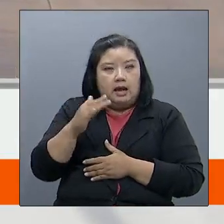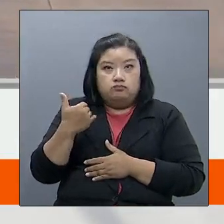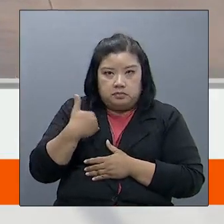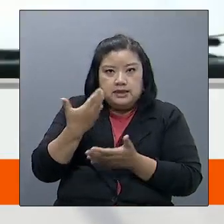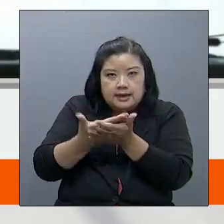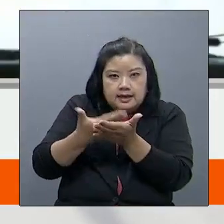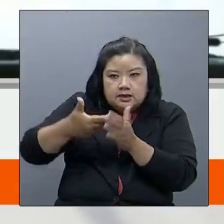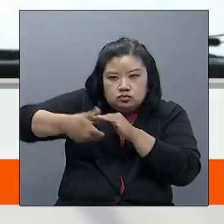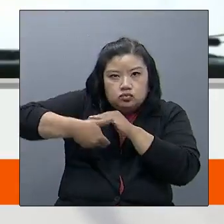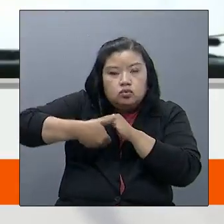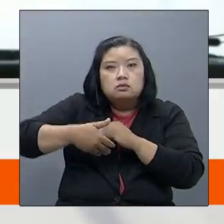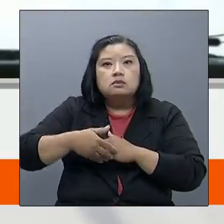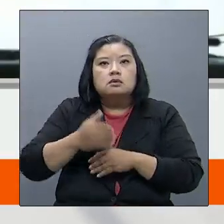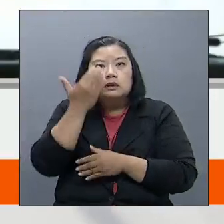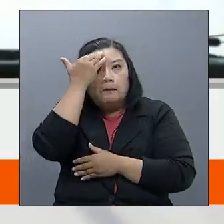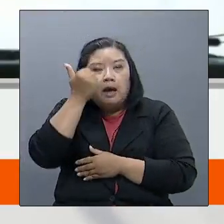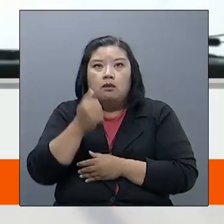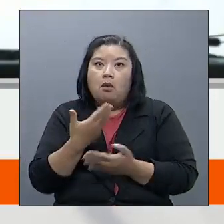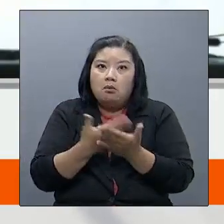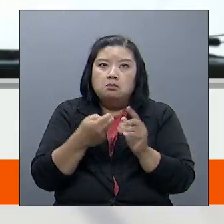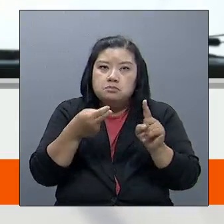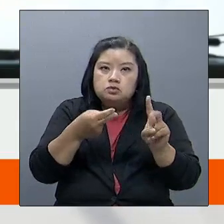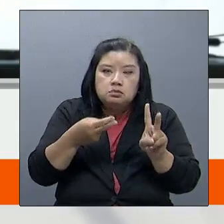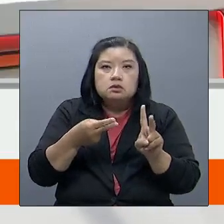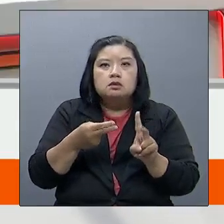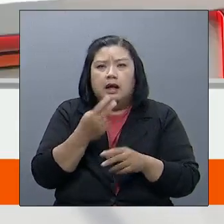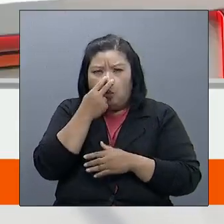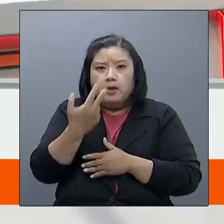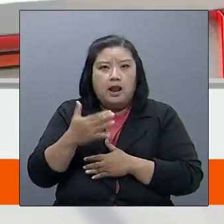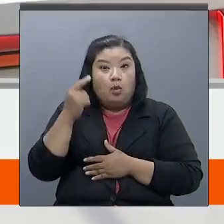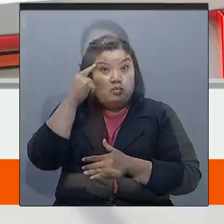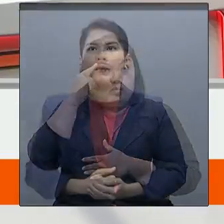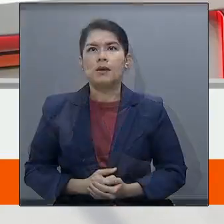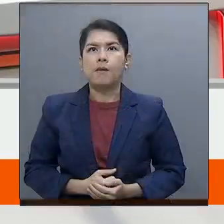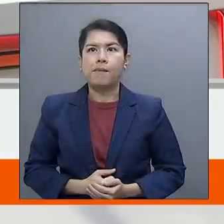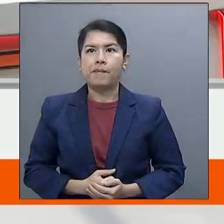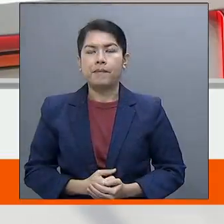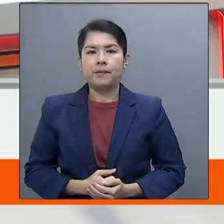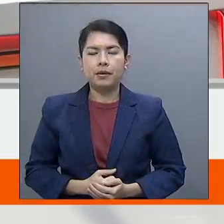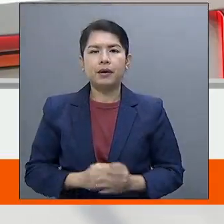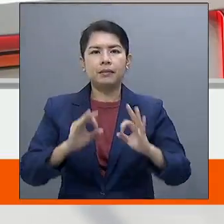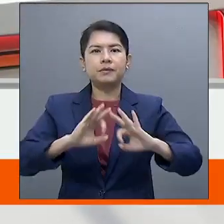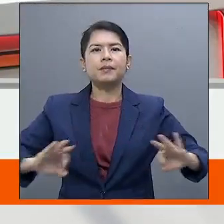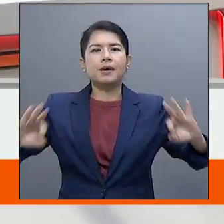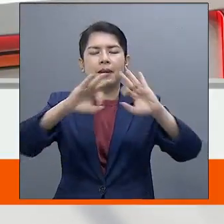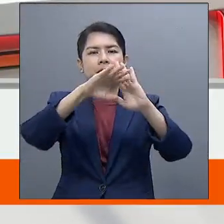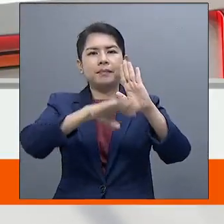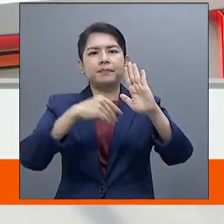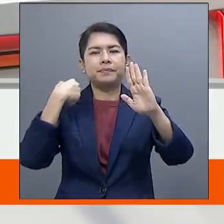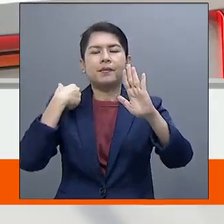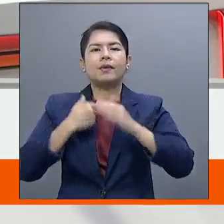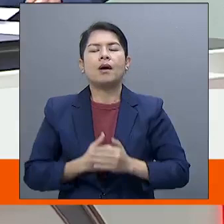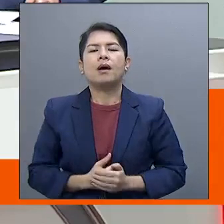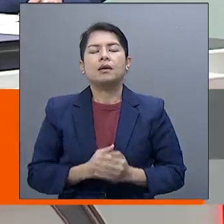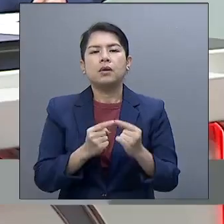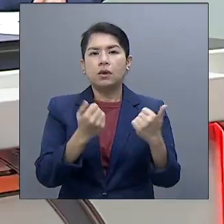ครั้งละหลายหมื่นอย่างเงี้ยต่อวันนะคร ับ ค่ะเอาละค่ะคงจะเป็นเรื่องนึงที่สื่อก็ยังคงเกาะติดกันอยู่นะคะขอบคุณคุณอภิชาติด้ว